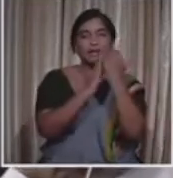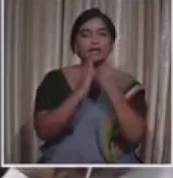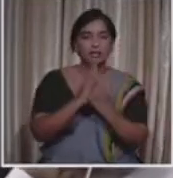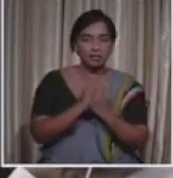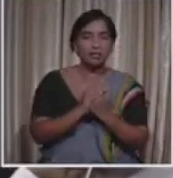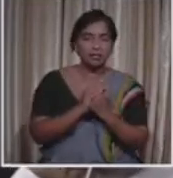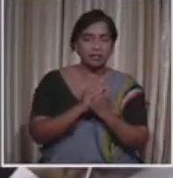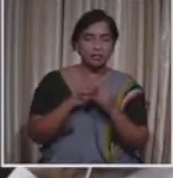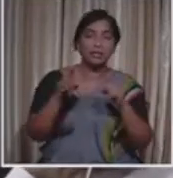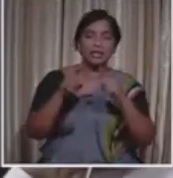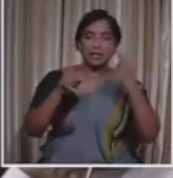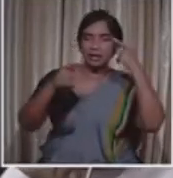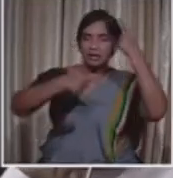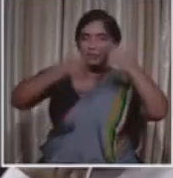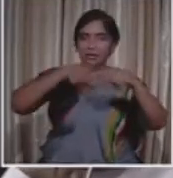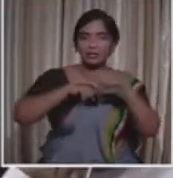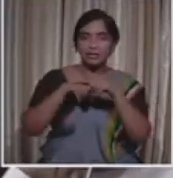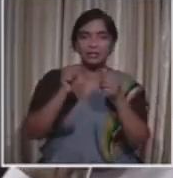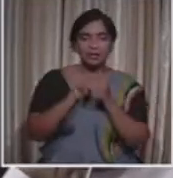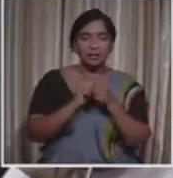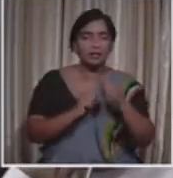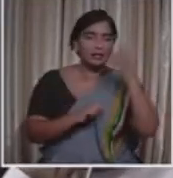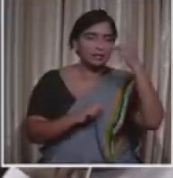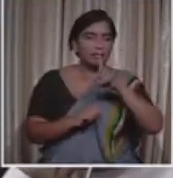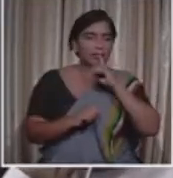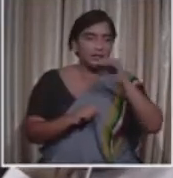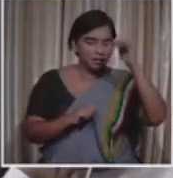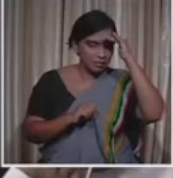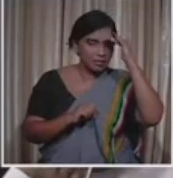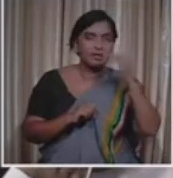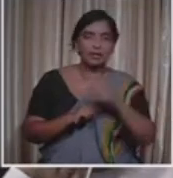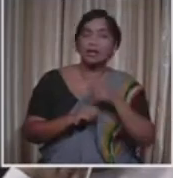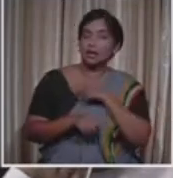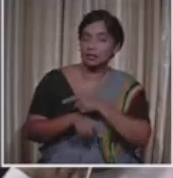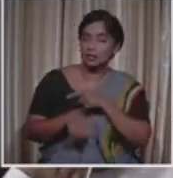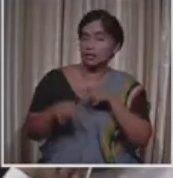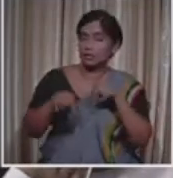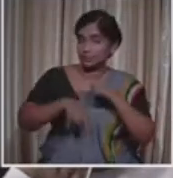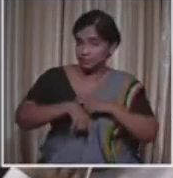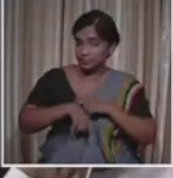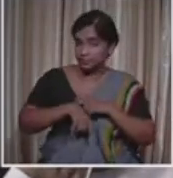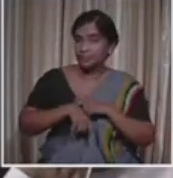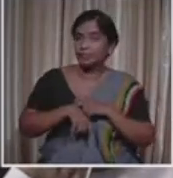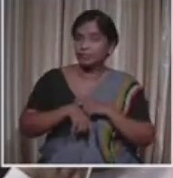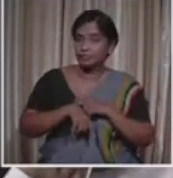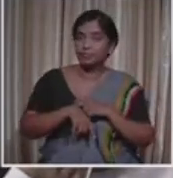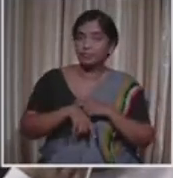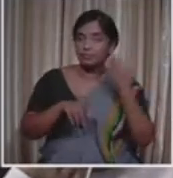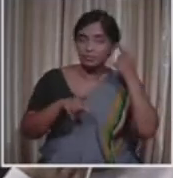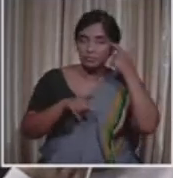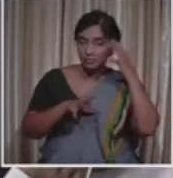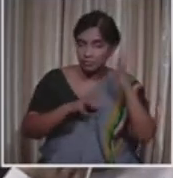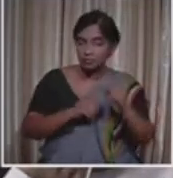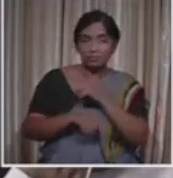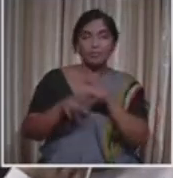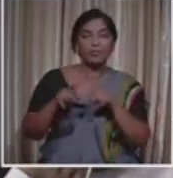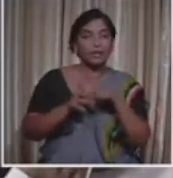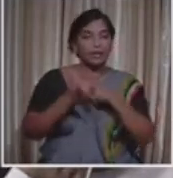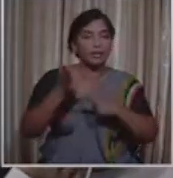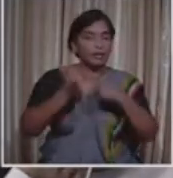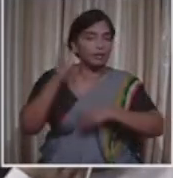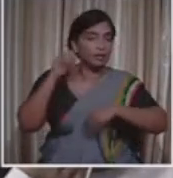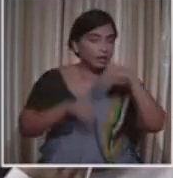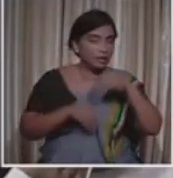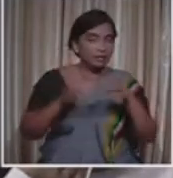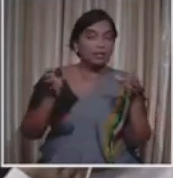වෙලා තියෙන නිසා අපි ඒ නිසා ගරු නියෝජ්‍ය කතානායකතුමනි මම එදා ඒ වෙලාවේ හිතාගත්තු කාරණයක් තියෙනවා මේ දේශපාලන පක්ෂවල